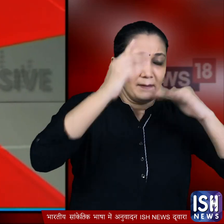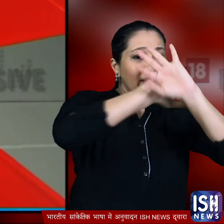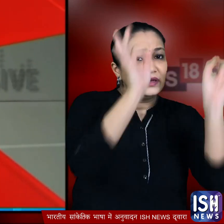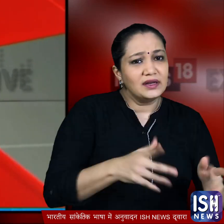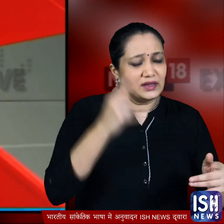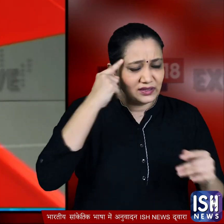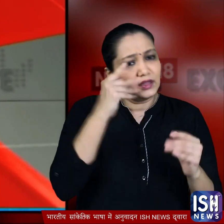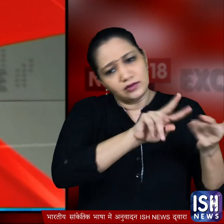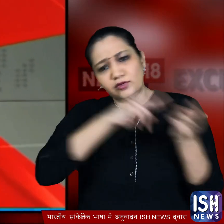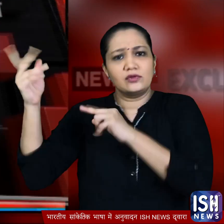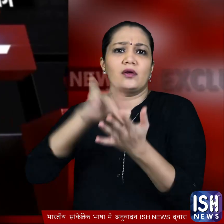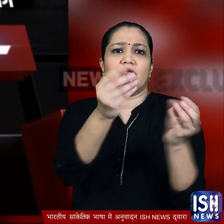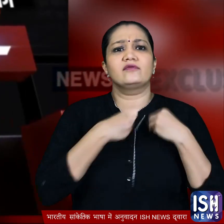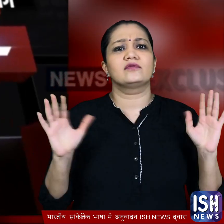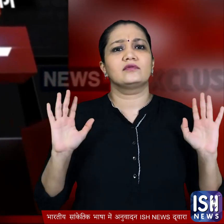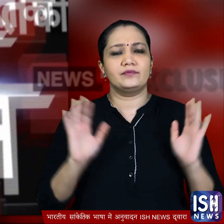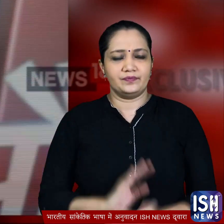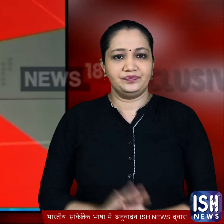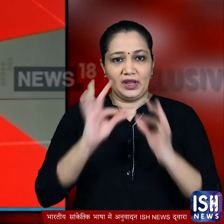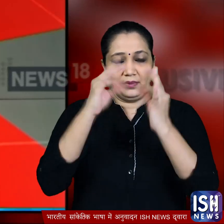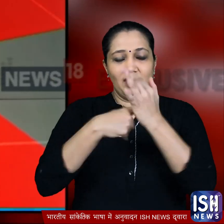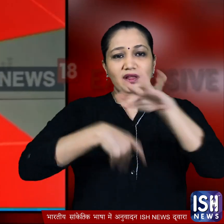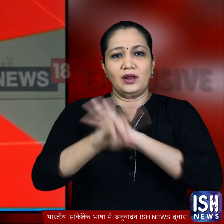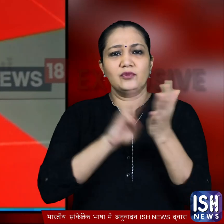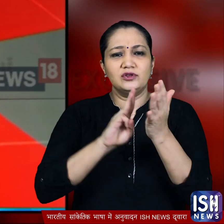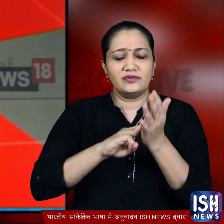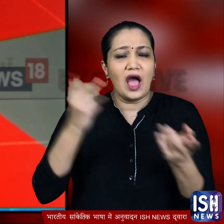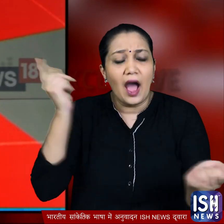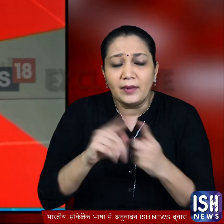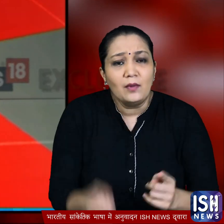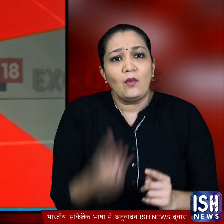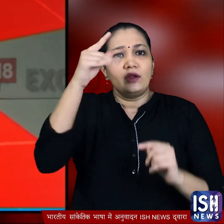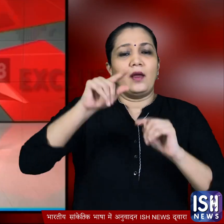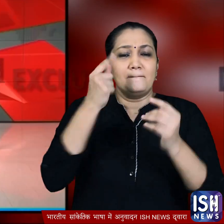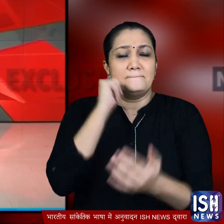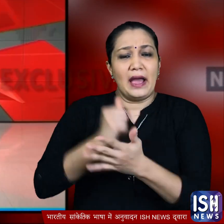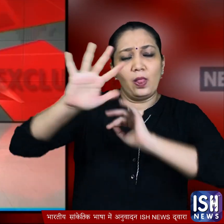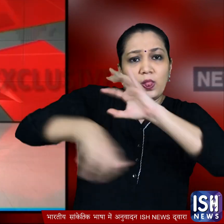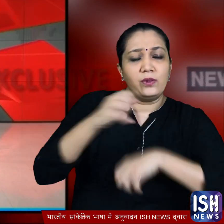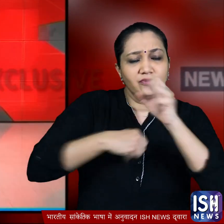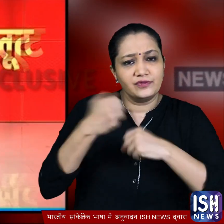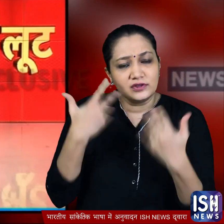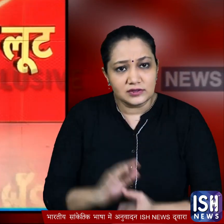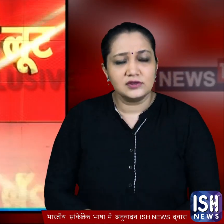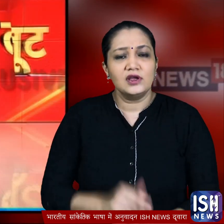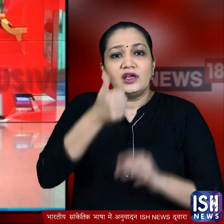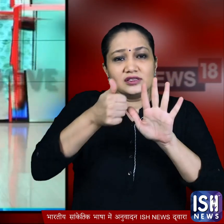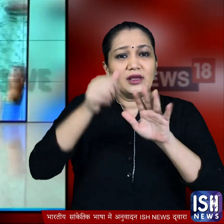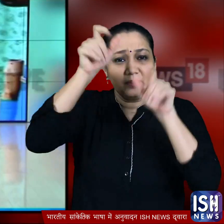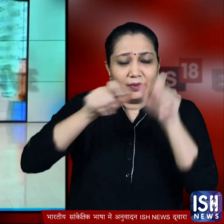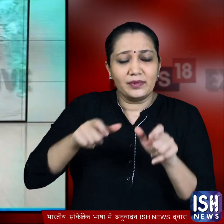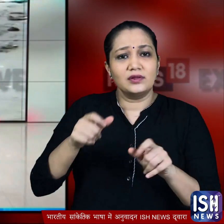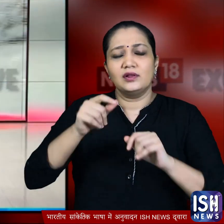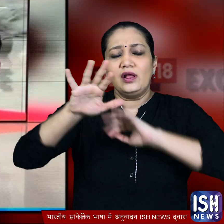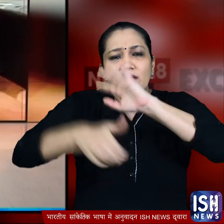ने दूसरी जगह जमीन देने की शर्त रख दी। बिहार के मुजफ्फरपुर में दिन दहाड़े एक बैंक लूट की घटना हुई, जिसमें 6 बदमाश हथियारों की नोक